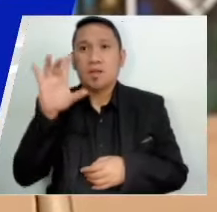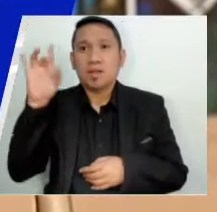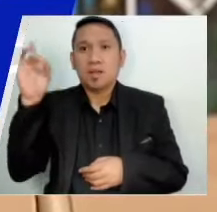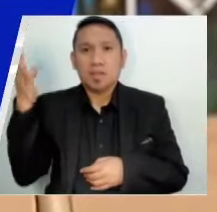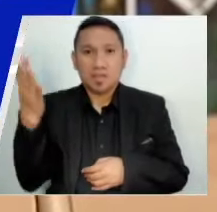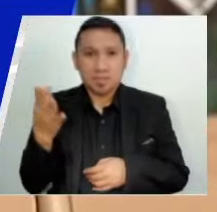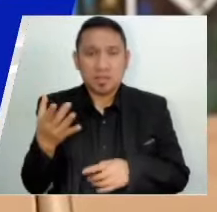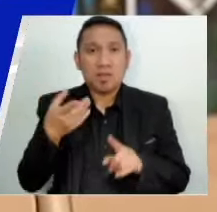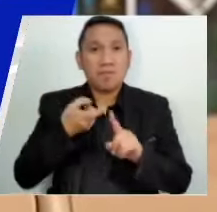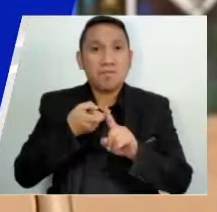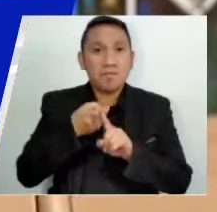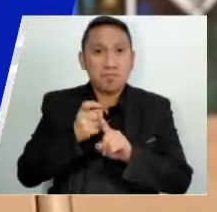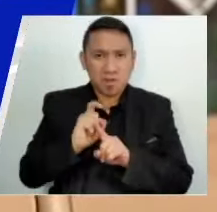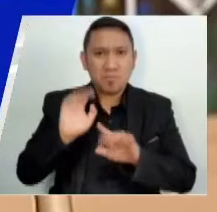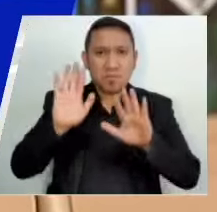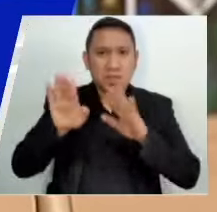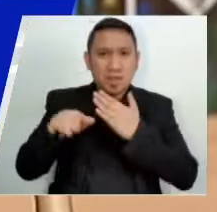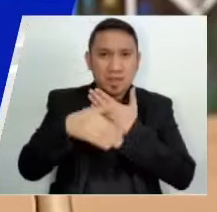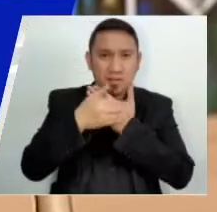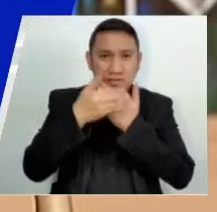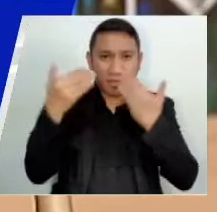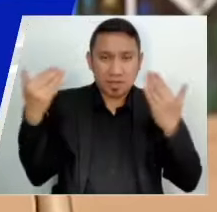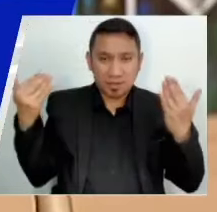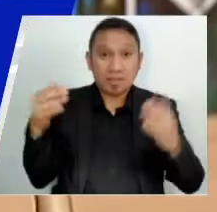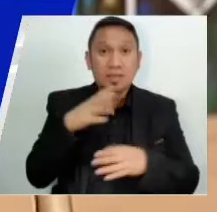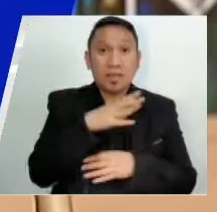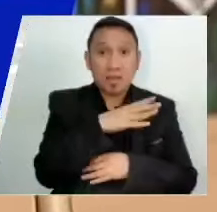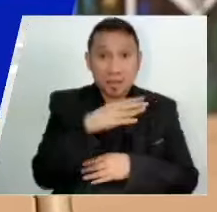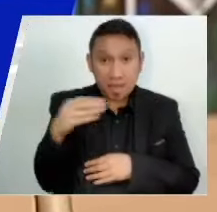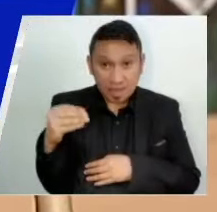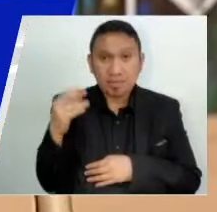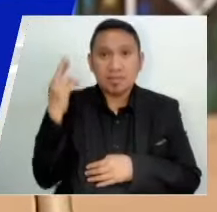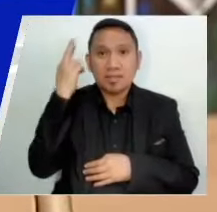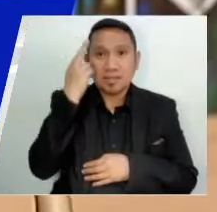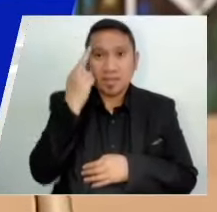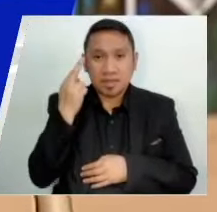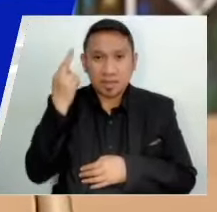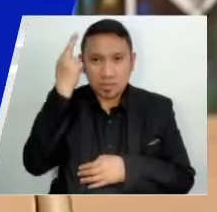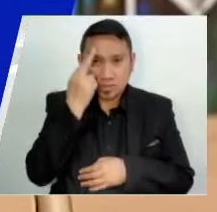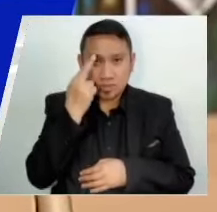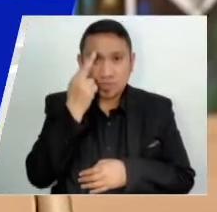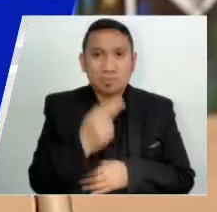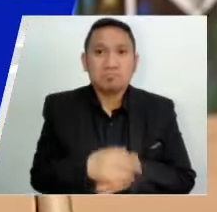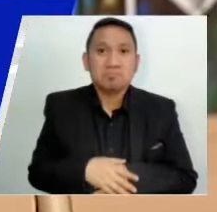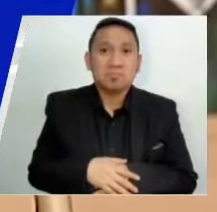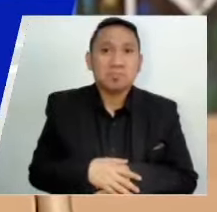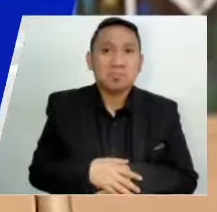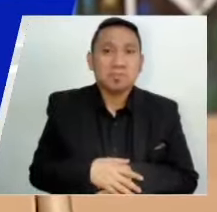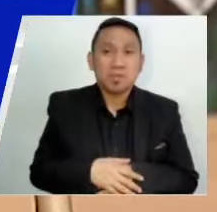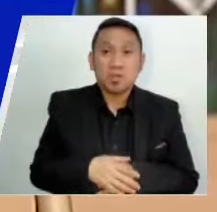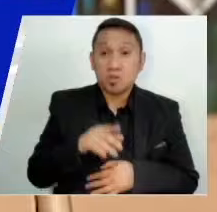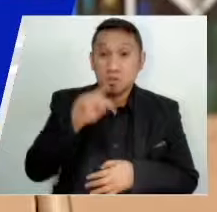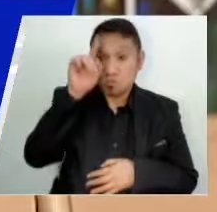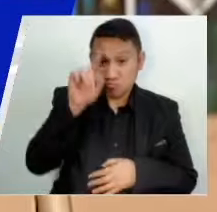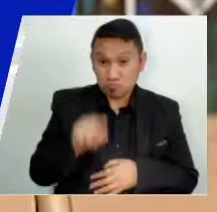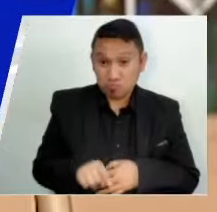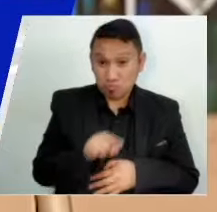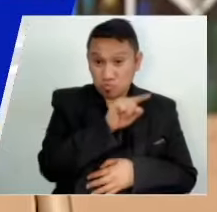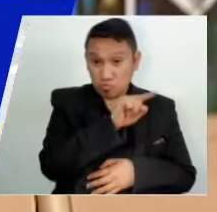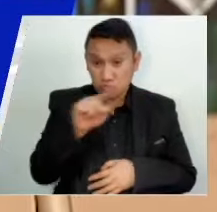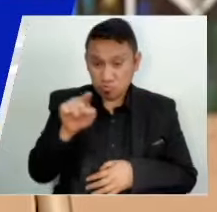sa langit. At ito ang dahilan. Kaya hugis krus ang